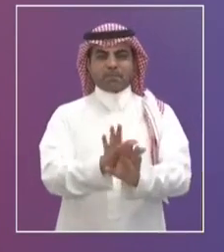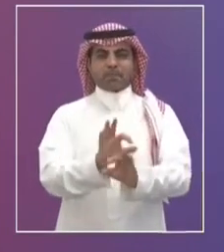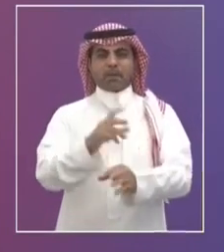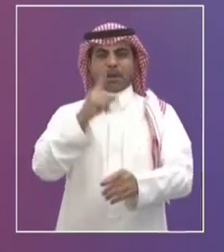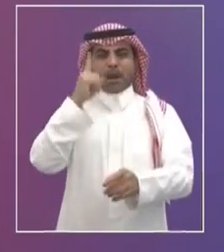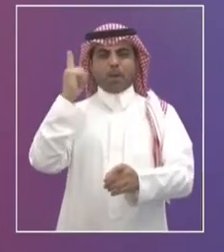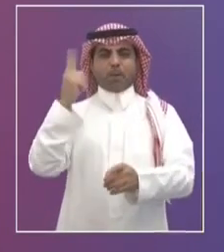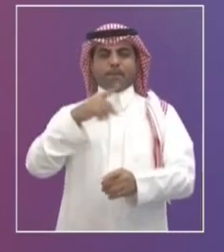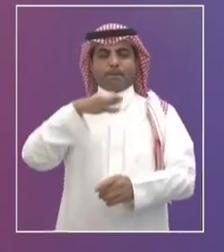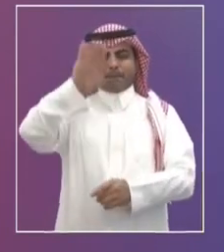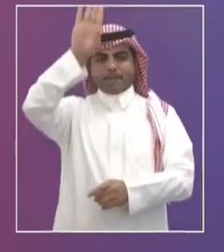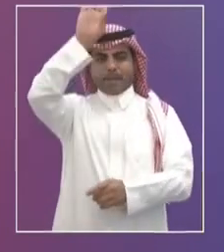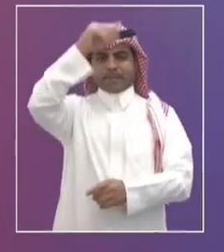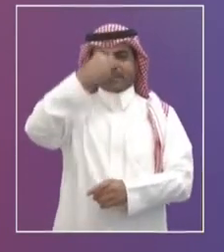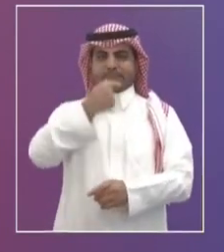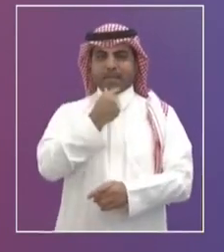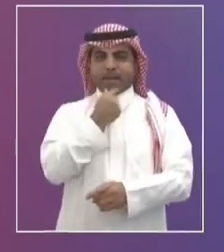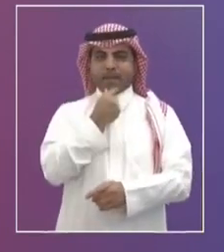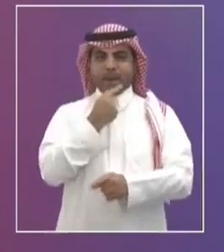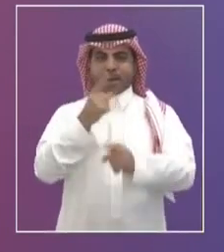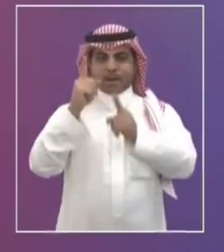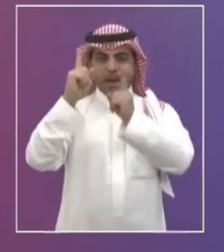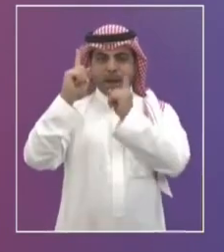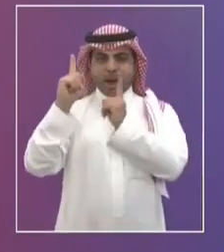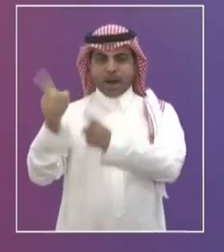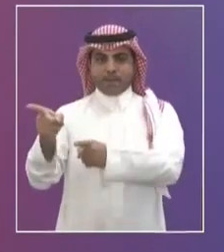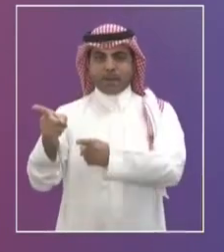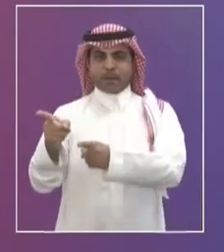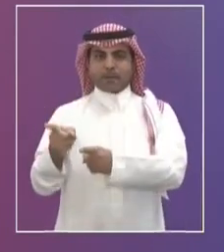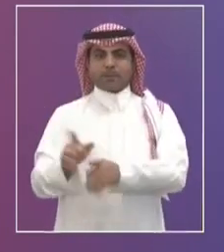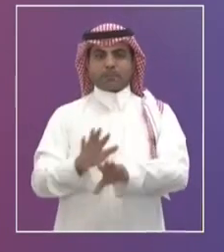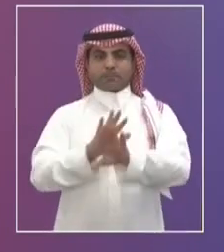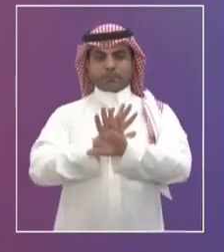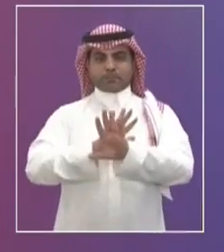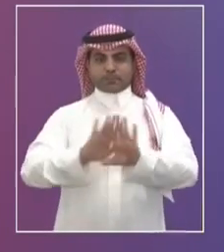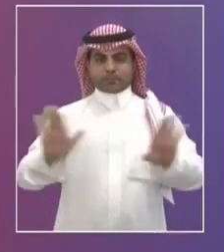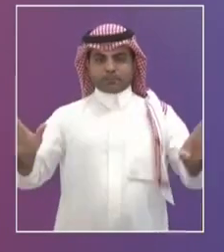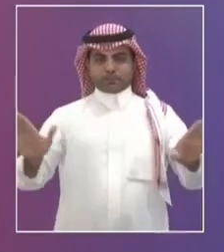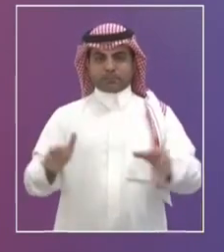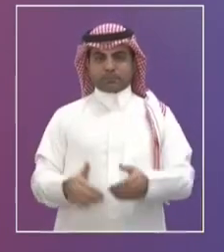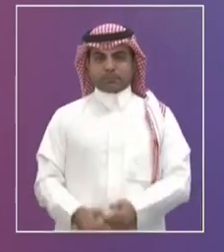بتوجيه من خادم الحرمين الشريفين ومتابعة